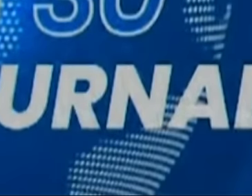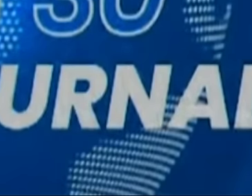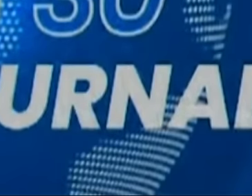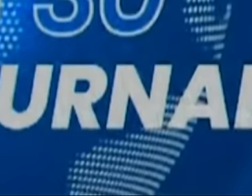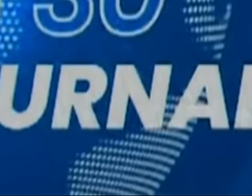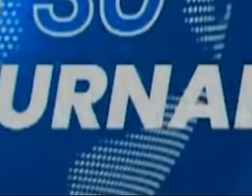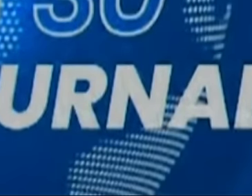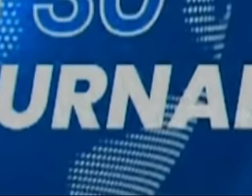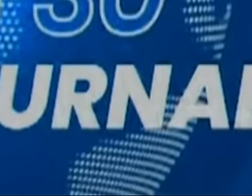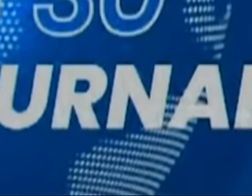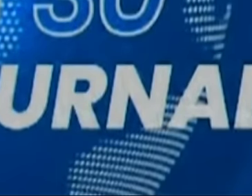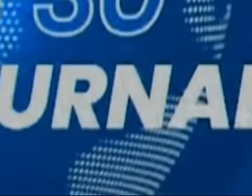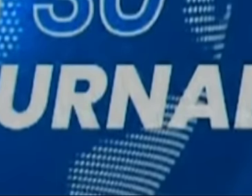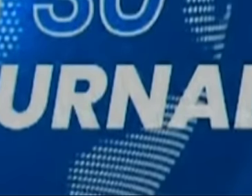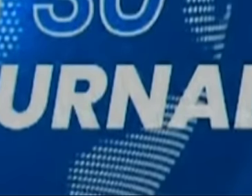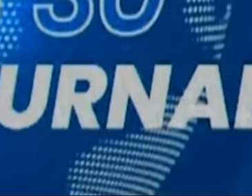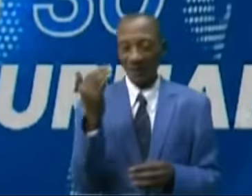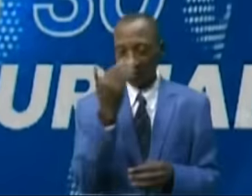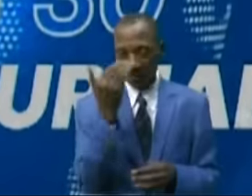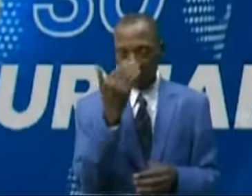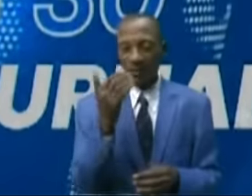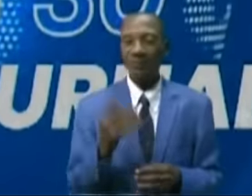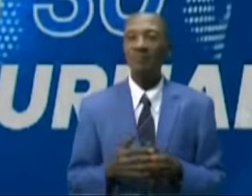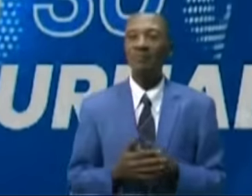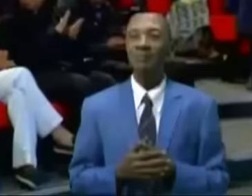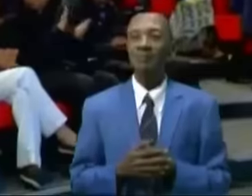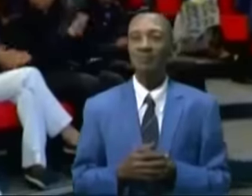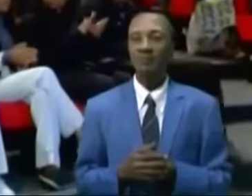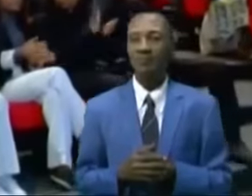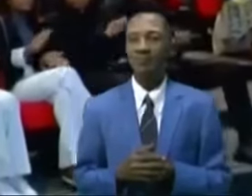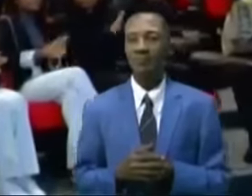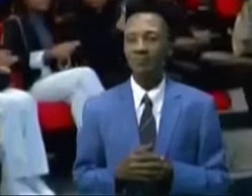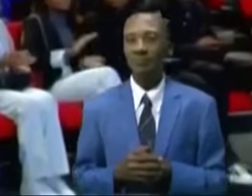les reportages de Blandine Zovo.